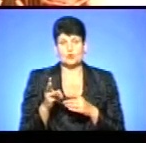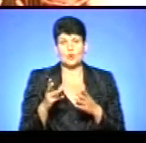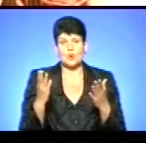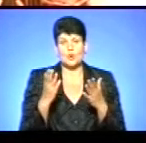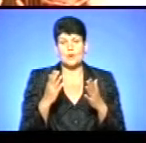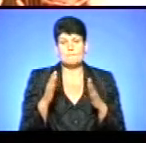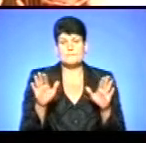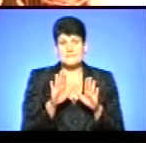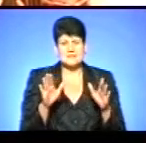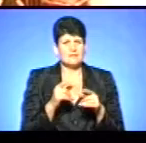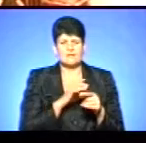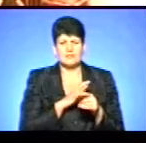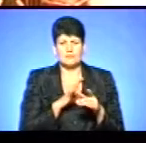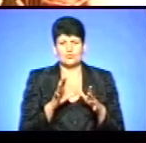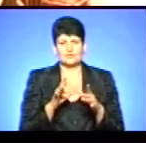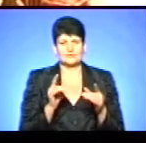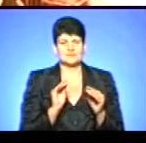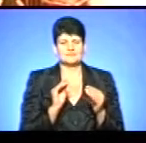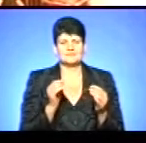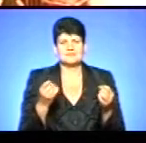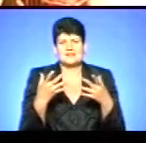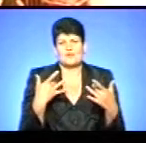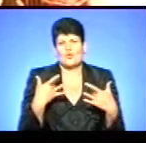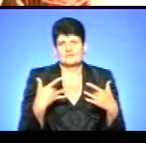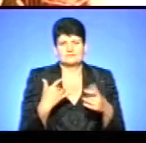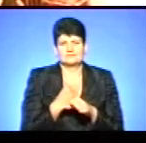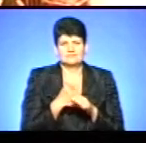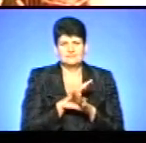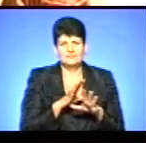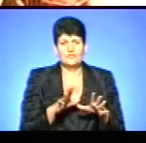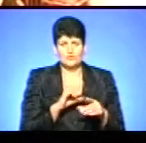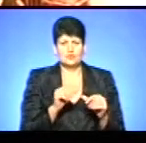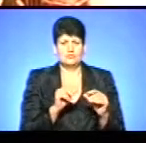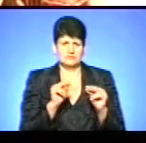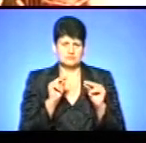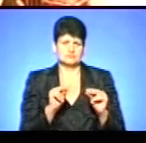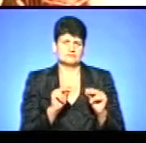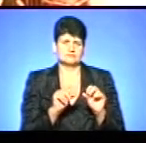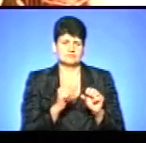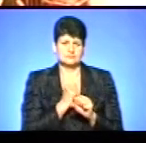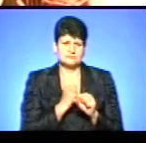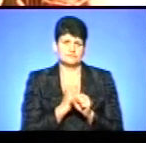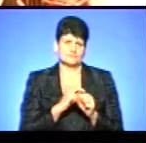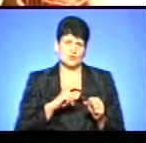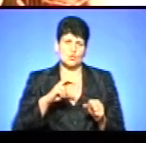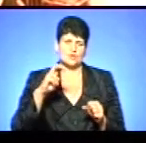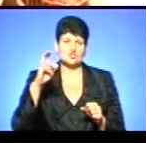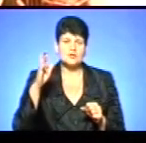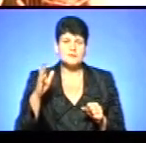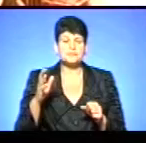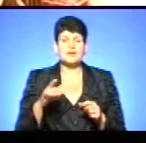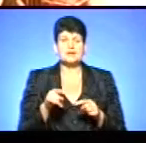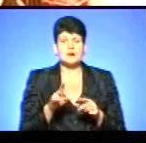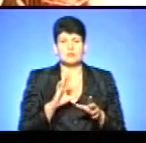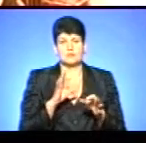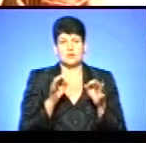було ніяких постановочних кадрів, не було ніяких награних емоцій, все щире, було все в тих природних умовах, яких